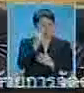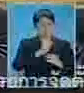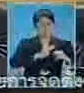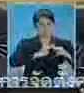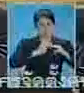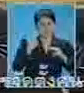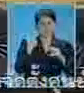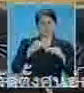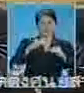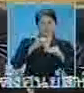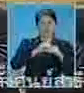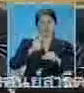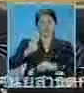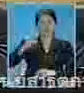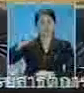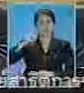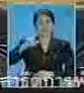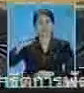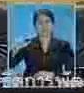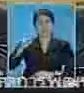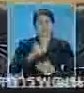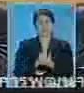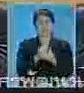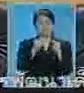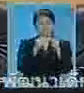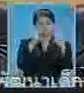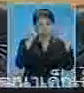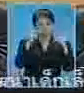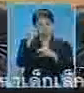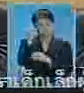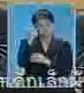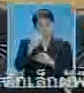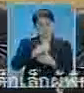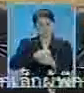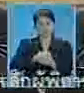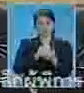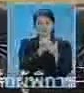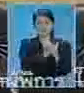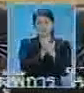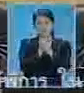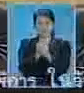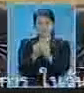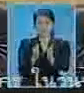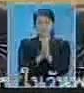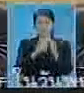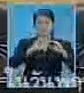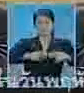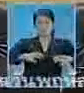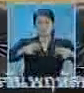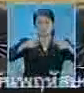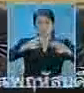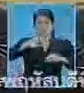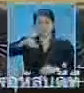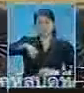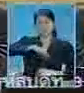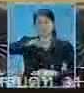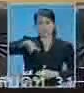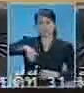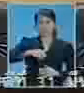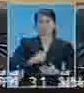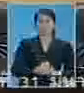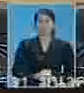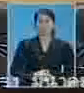านบาทนี่คือความตั้งใจของท่านนายกโดยเฉพาะและเป็นความตั้งใจของทางรัฐบาลของเราและนอกจ